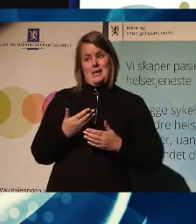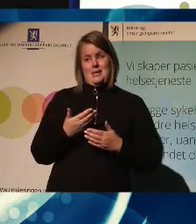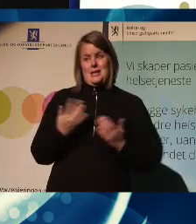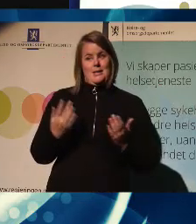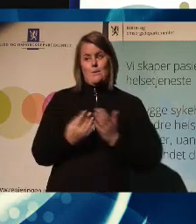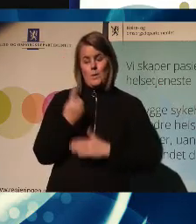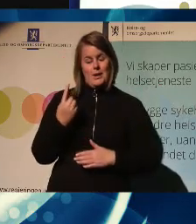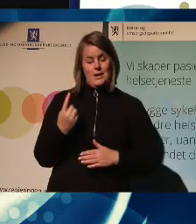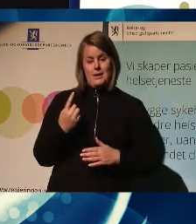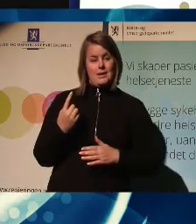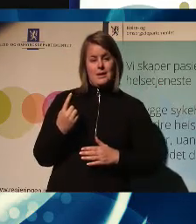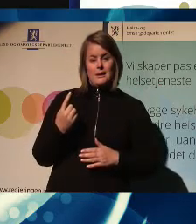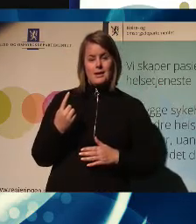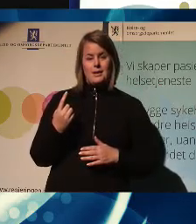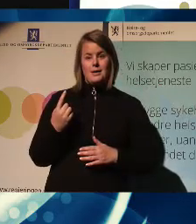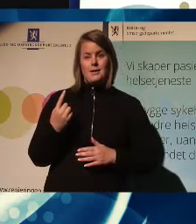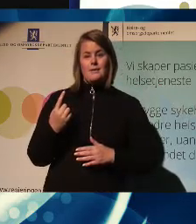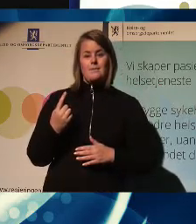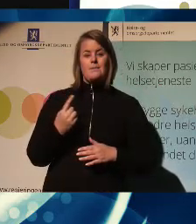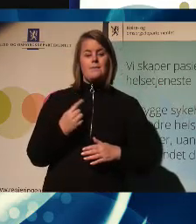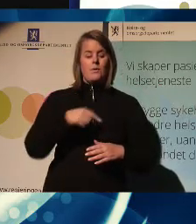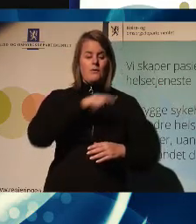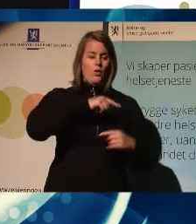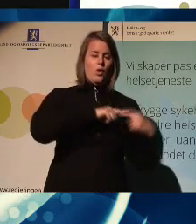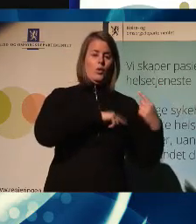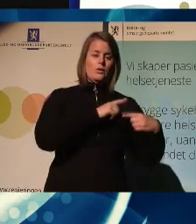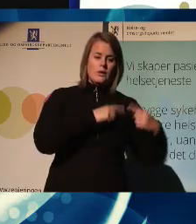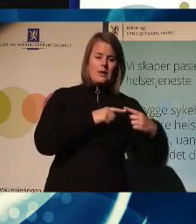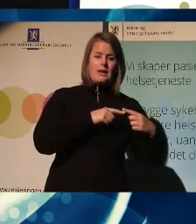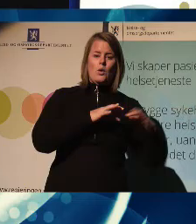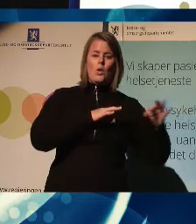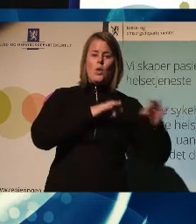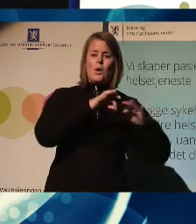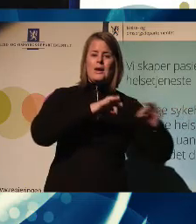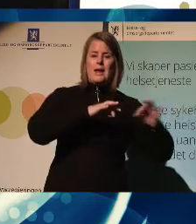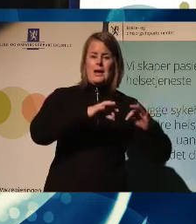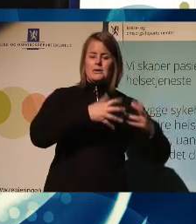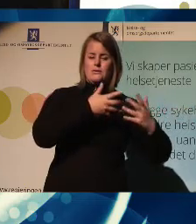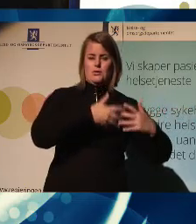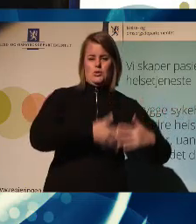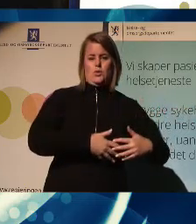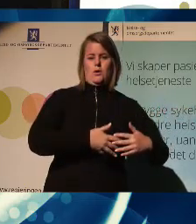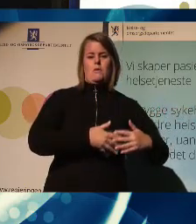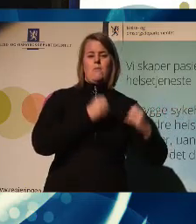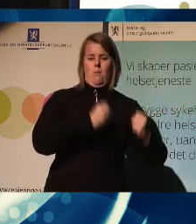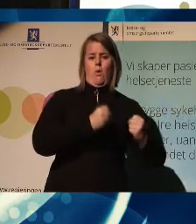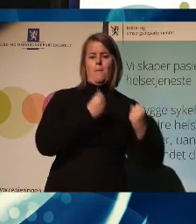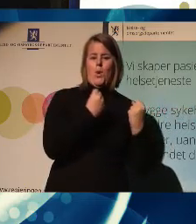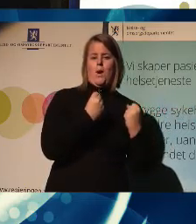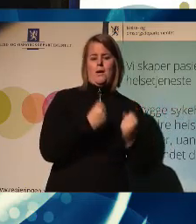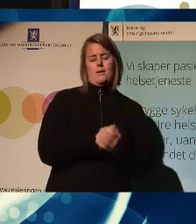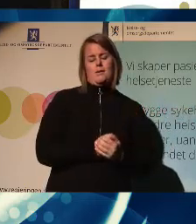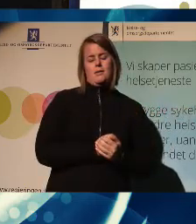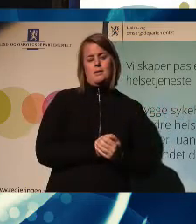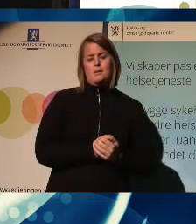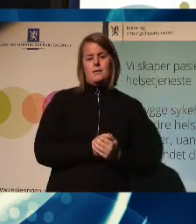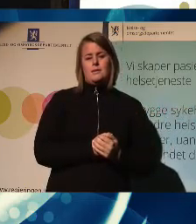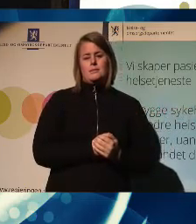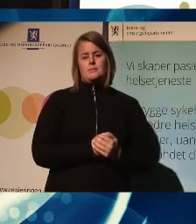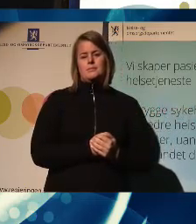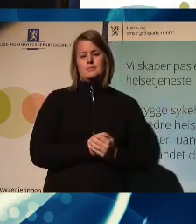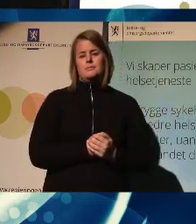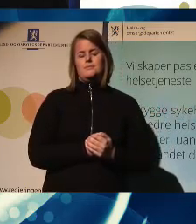er avhengig av den kontinuiteten og den koordineringsfunksjonen som vi har. Og vi er